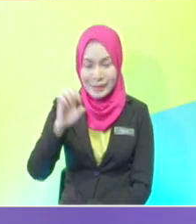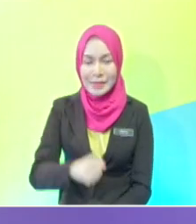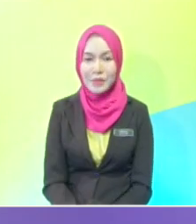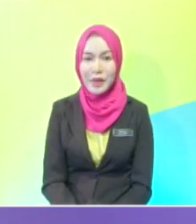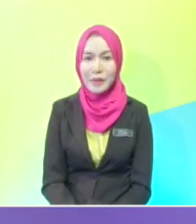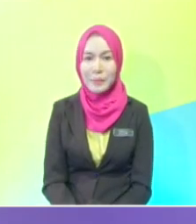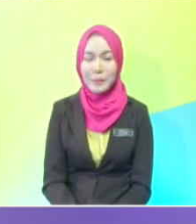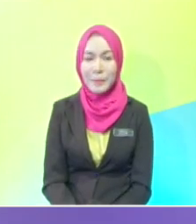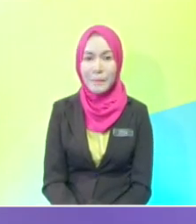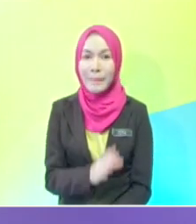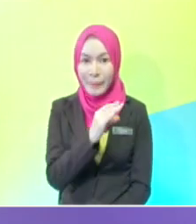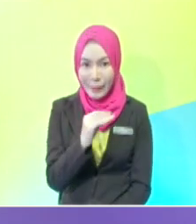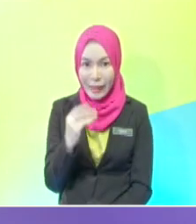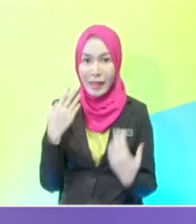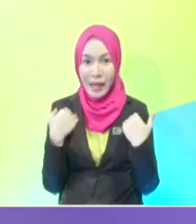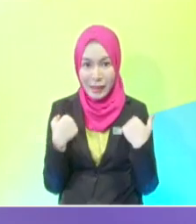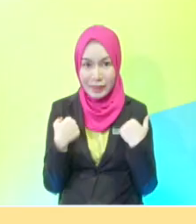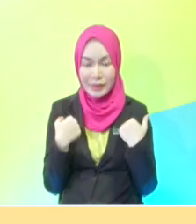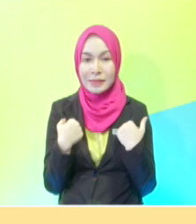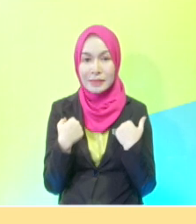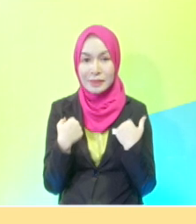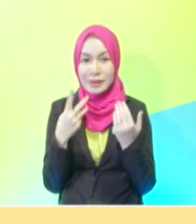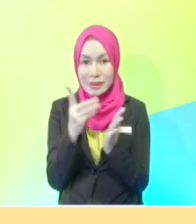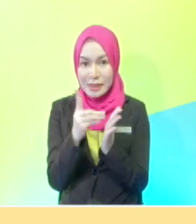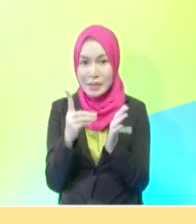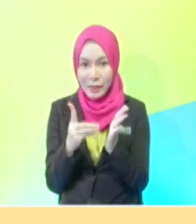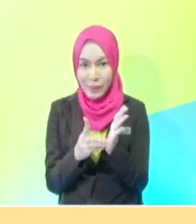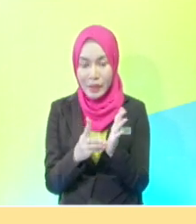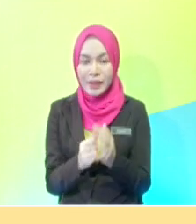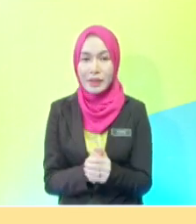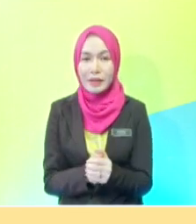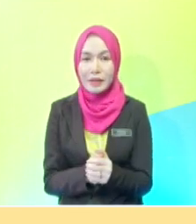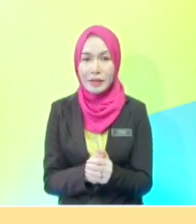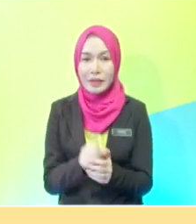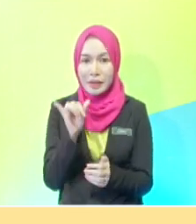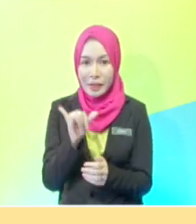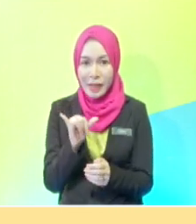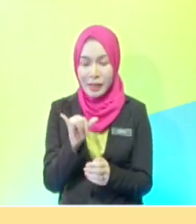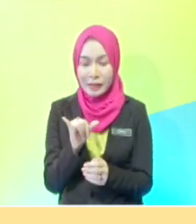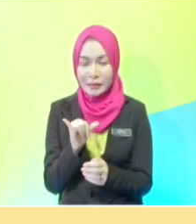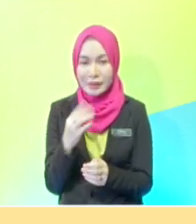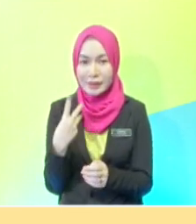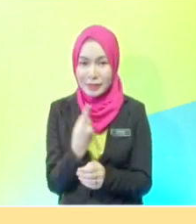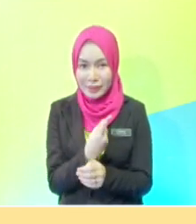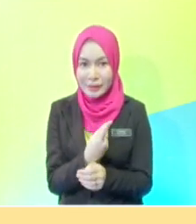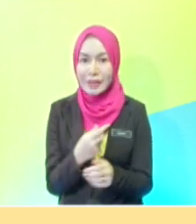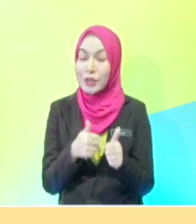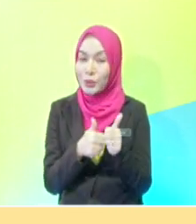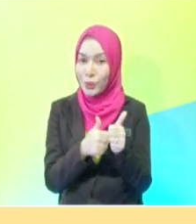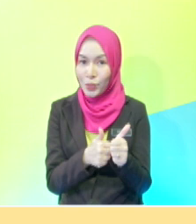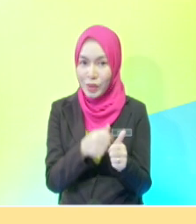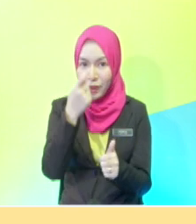berbagai disiplin size Oke dan setiap Activity yang melibatkan penggunaan organisme untuk